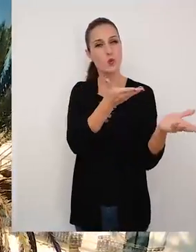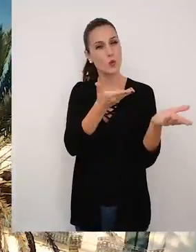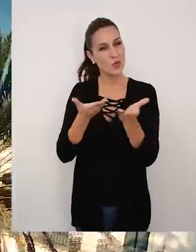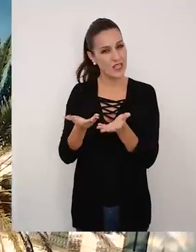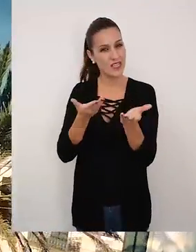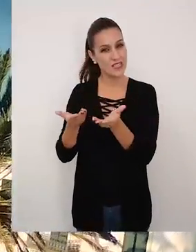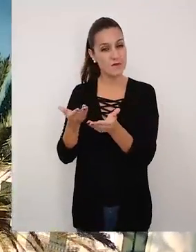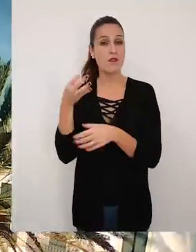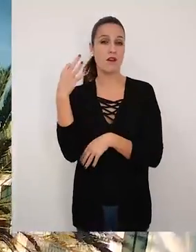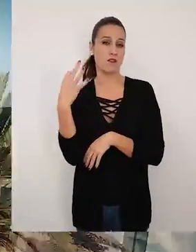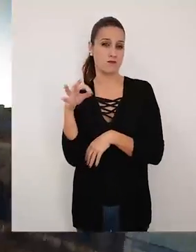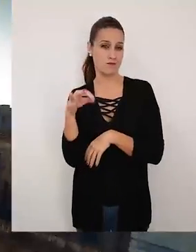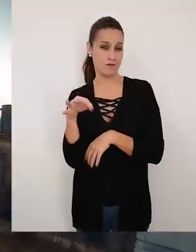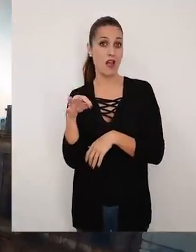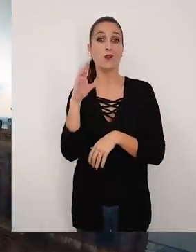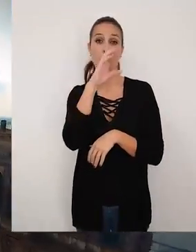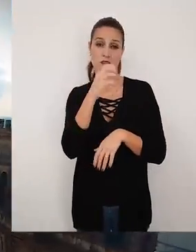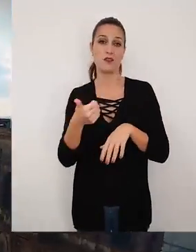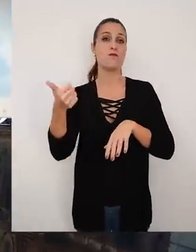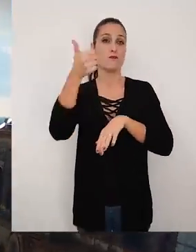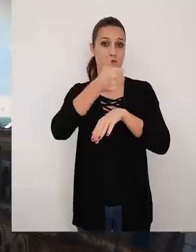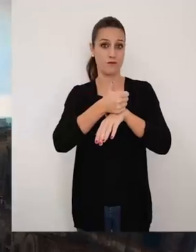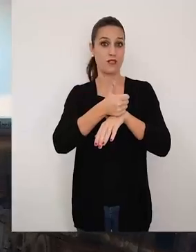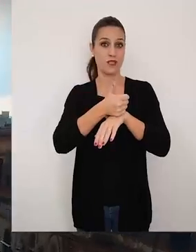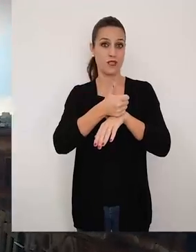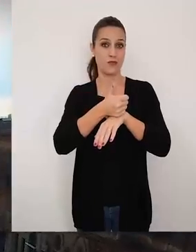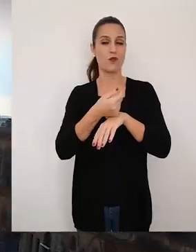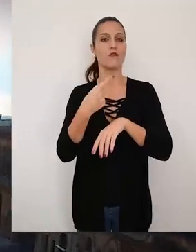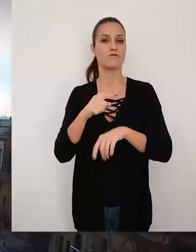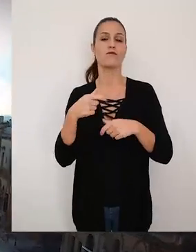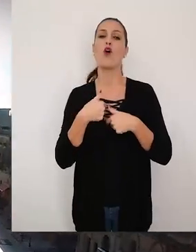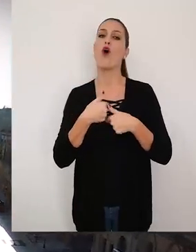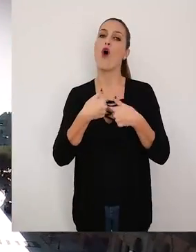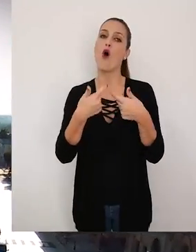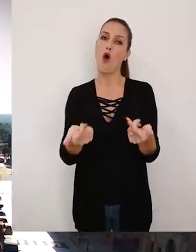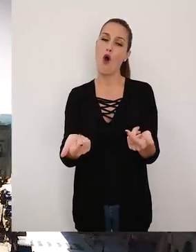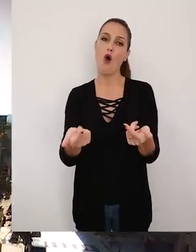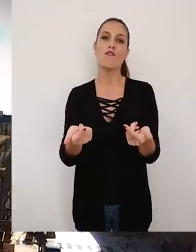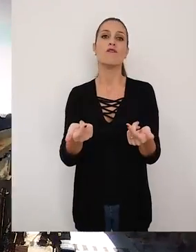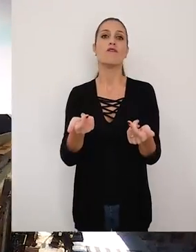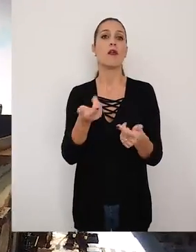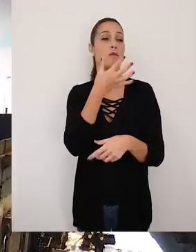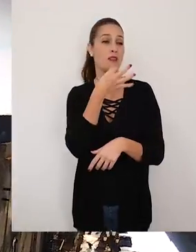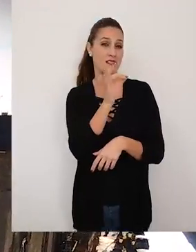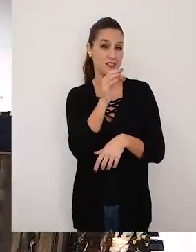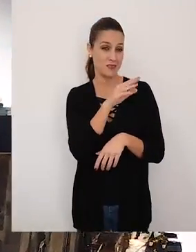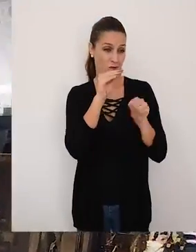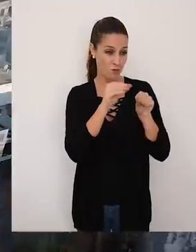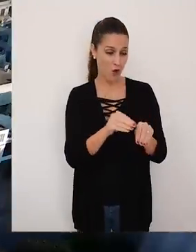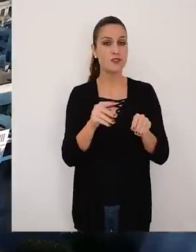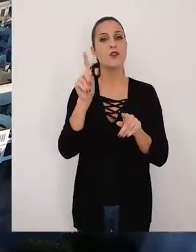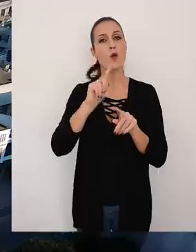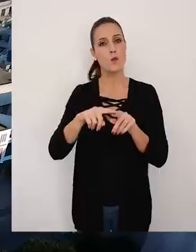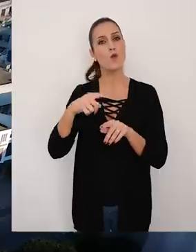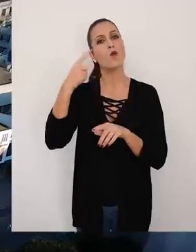il turismo culturale come principale obiettivo, per questo in grado di offrire, oltre all'autenticità dei luoghi, una competente